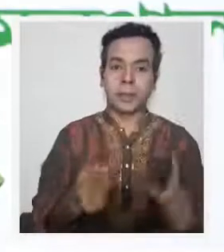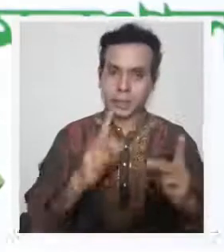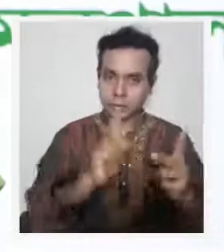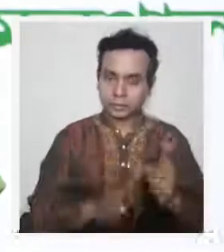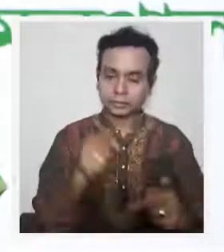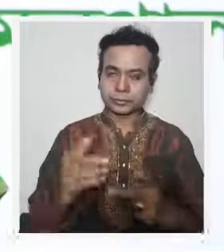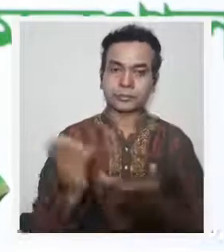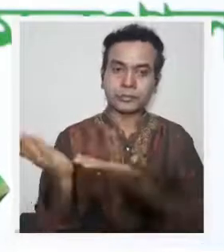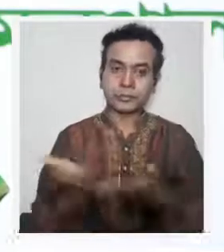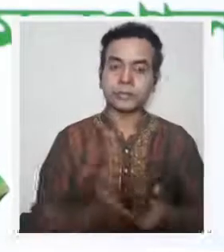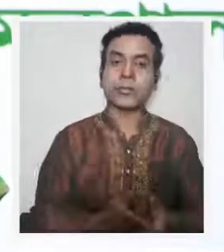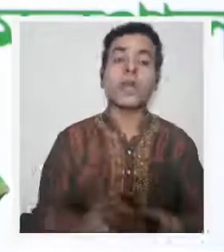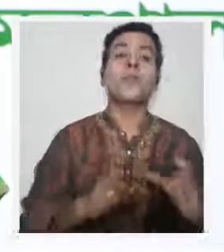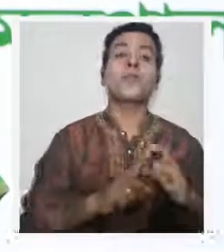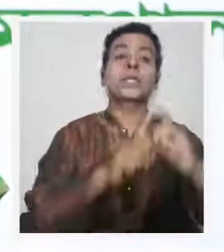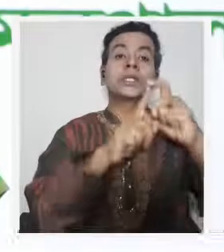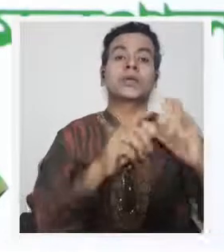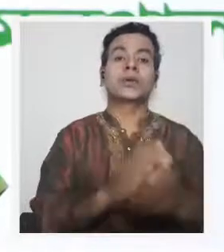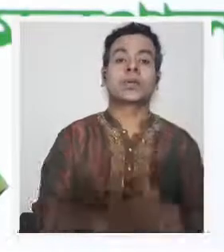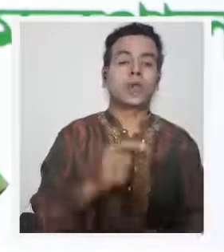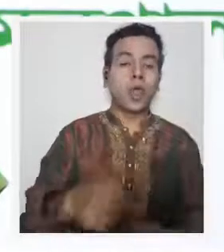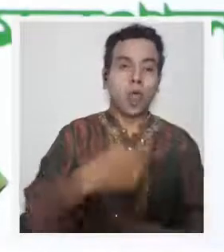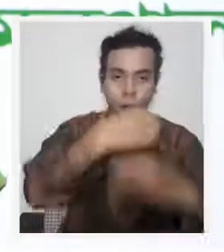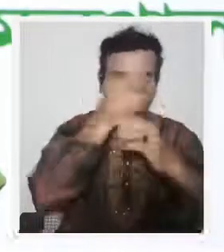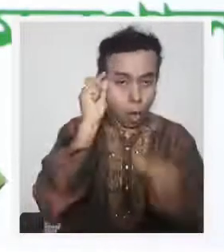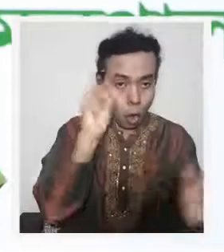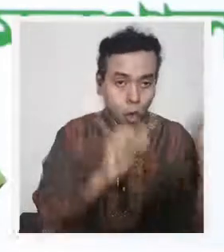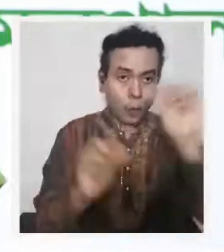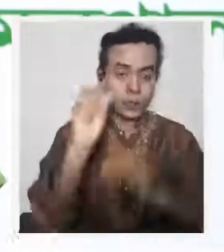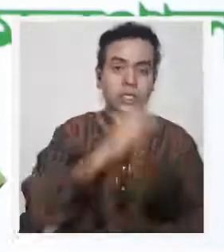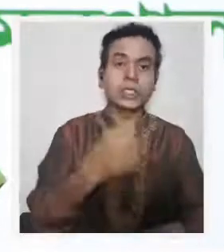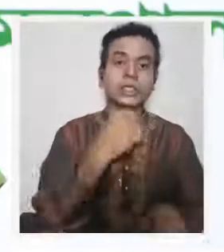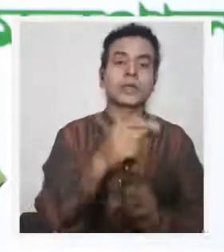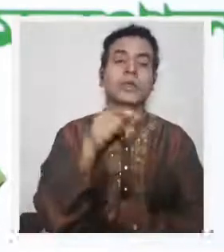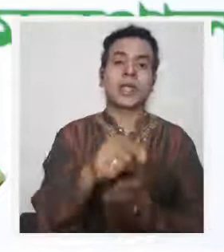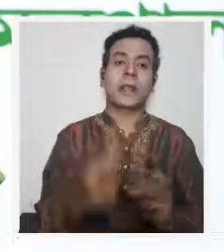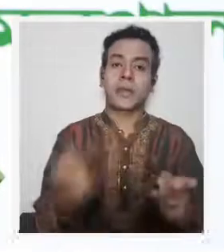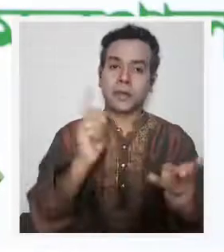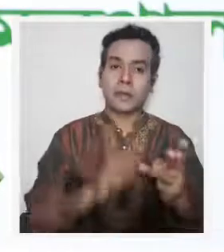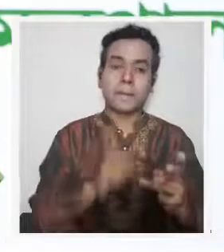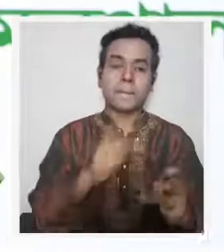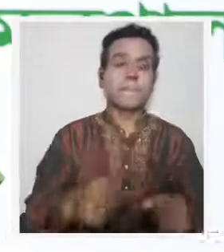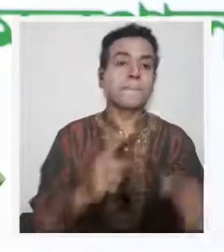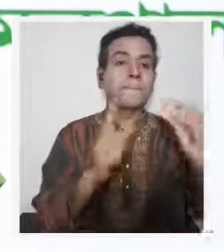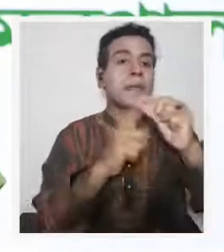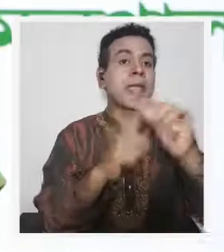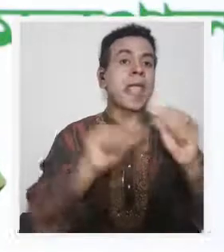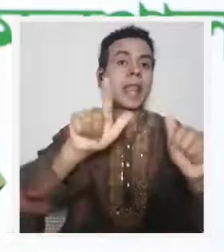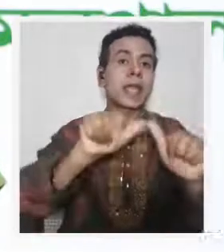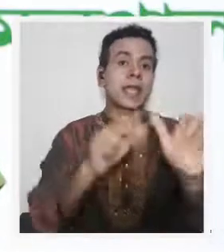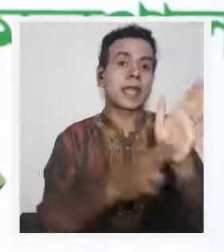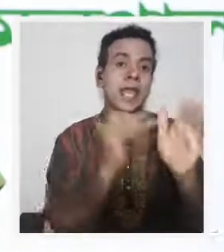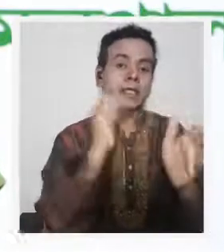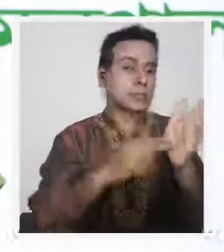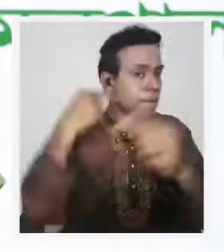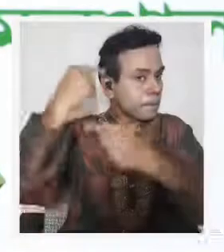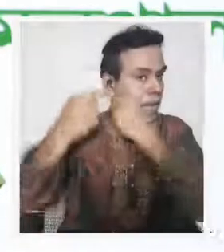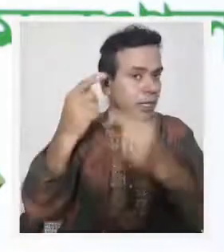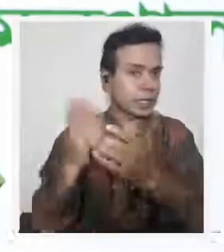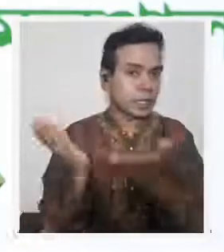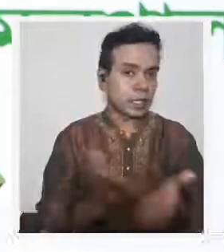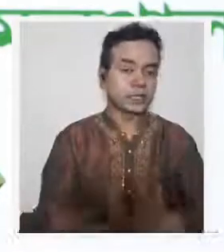আজকে অতিরিক্ত মহাপরিচালক পরিকল্পনা ও উন্নয়ন, আমার সাথে আছেন পরিচালক গবেষণা